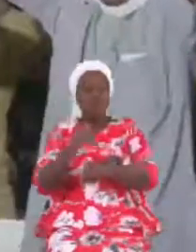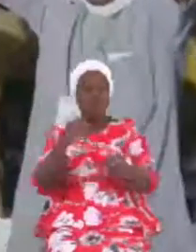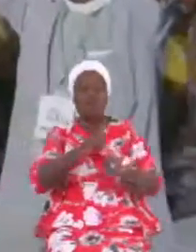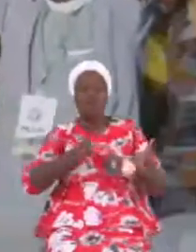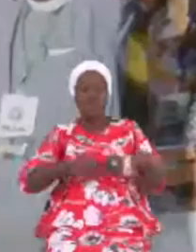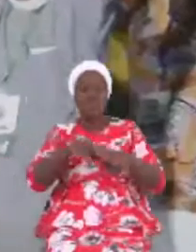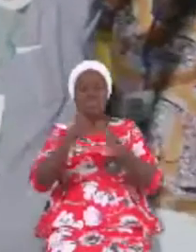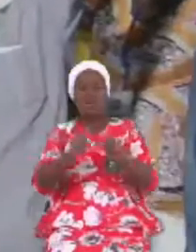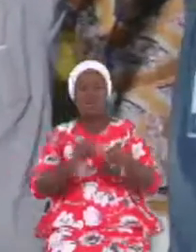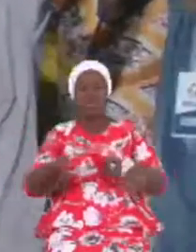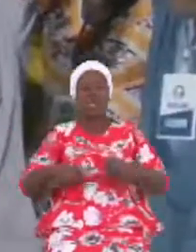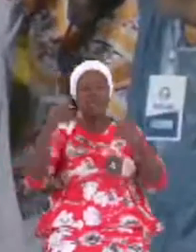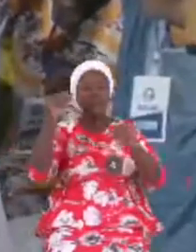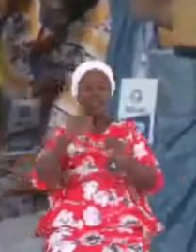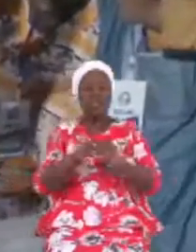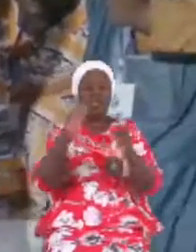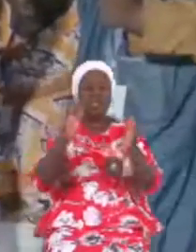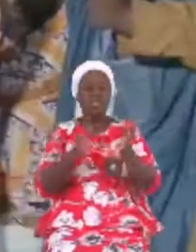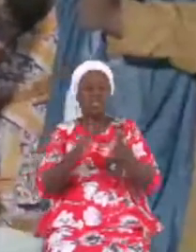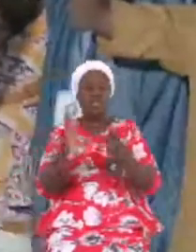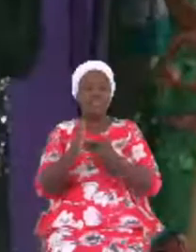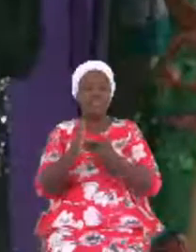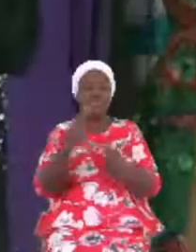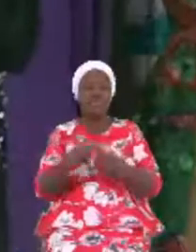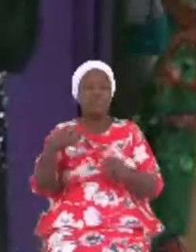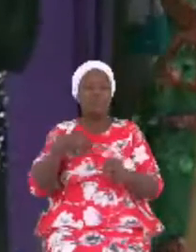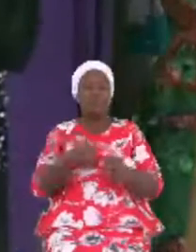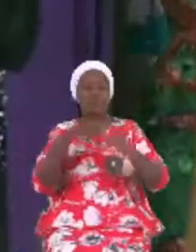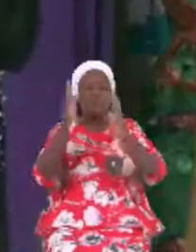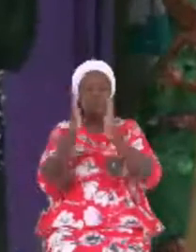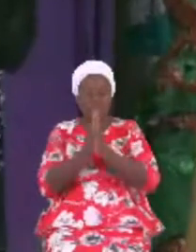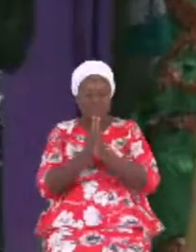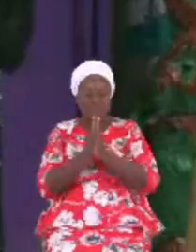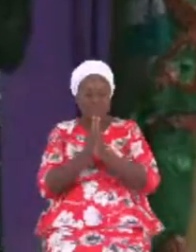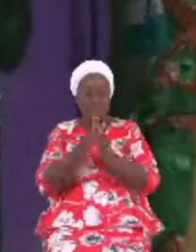dans chaque vie. Au nom de Jésus, nous prions.